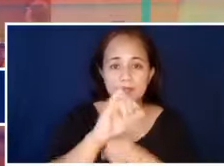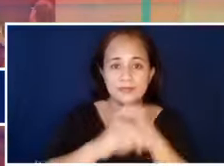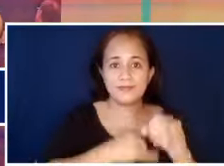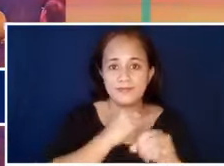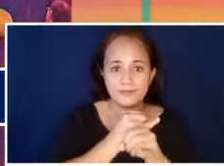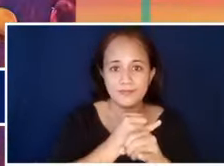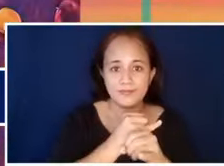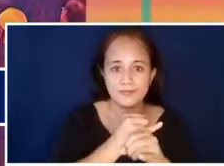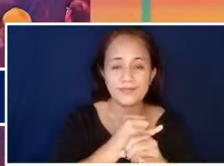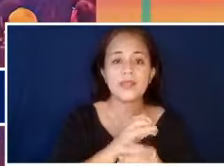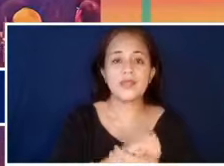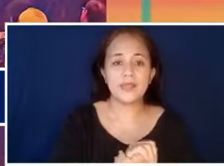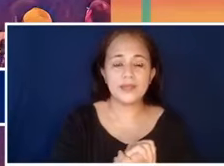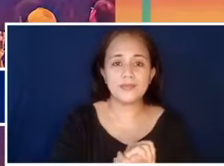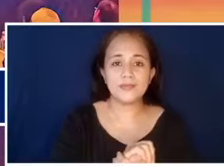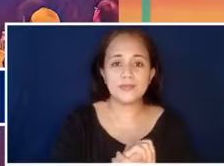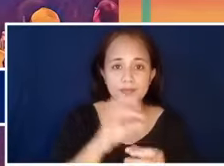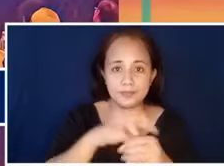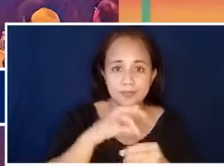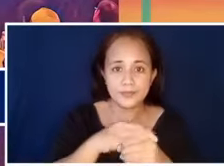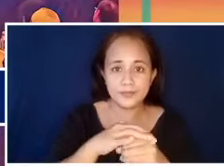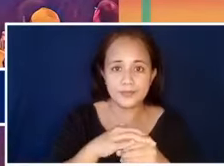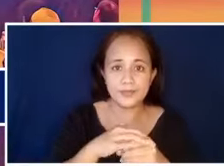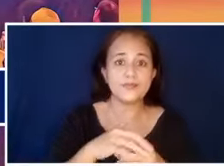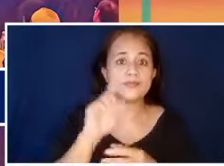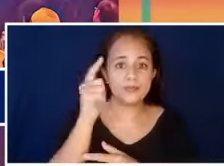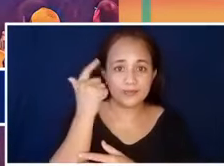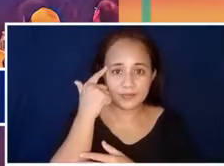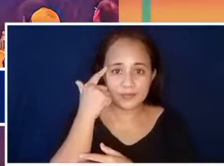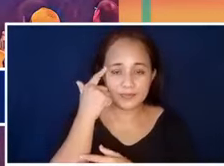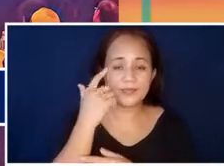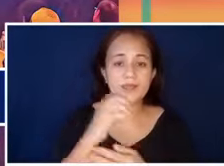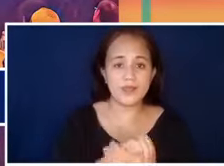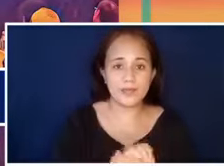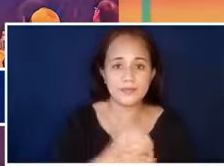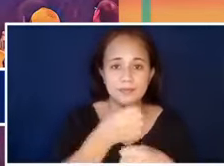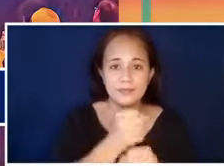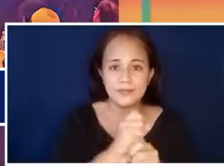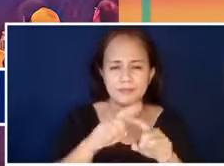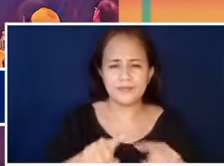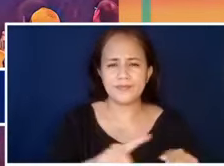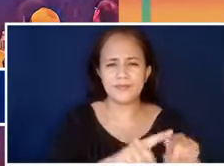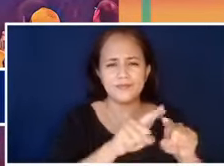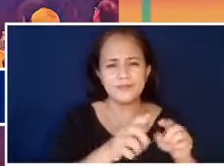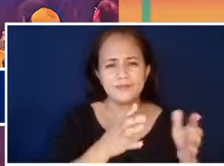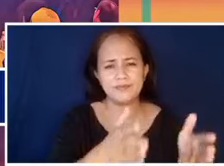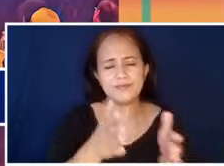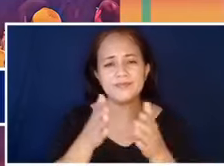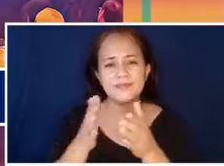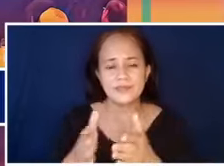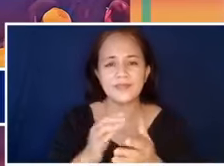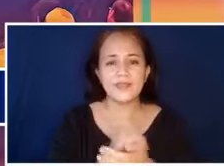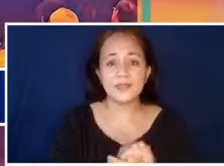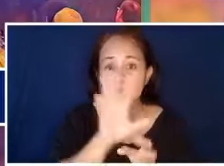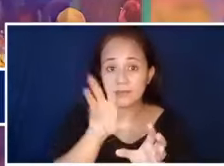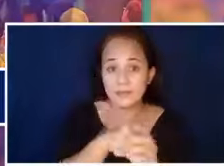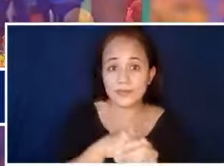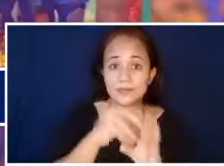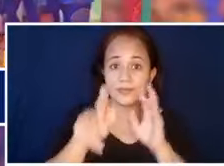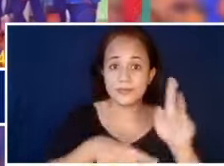antas sa mga plataporma na mayroon ang gobyerno at sa paglikha ng iba't iba pang daluyan ng paglakok